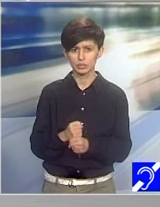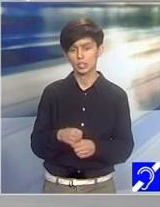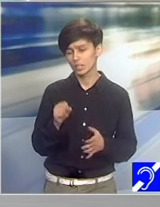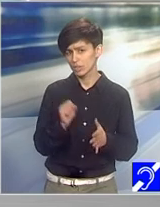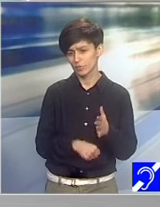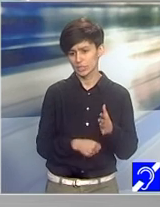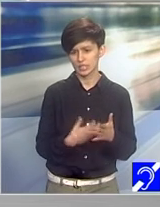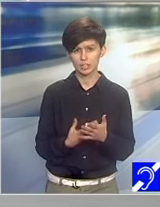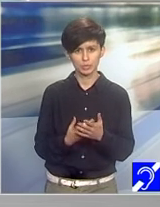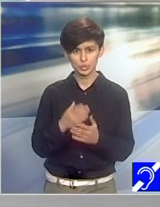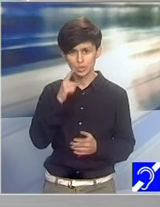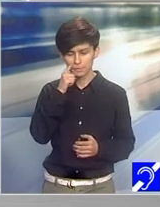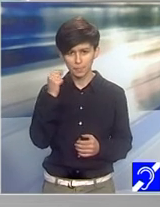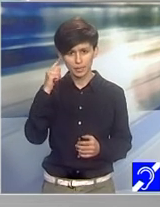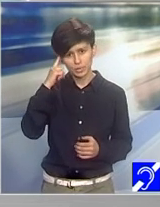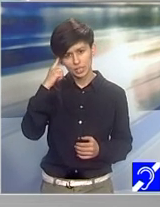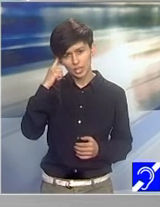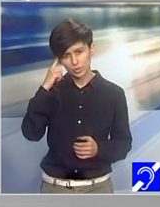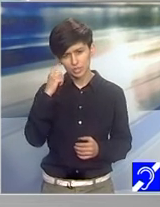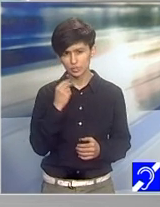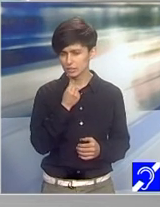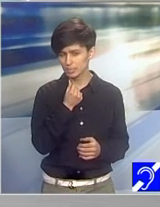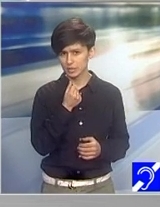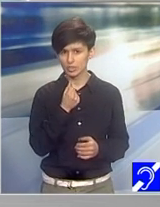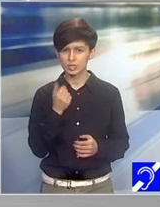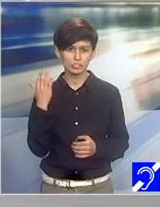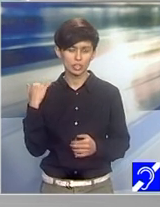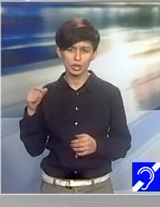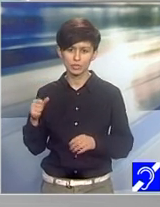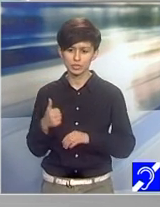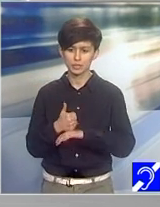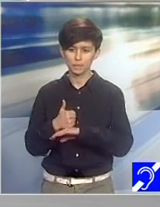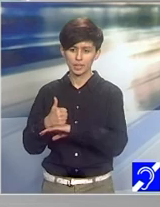Pentru că românii au știut să speculeze și au avut atunci lideri politici care